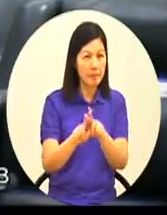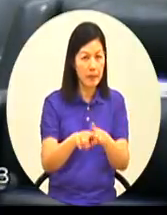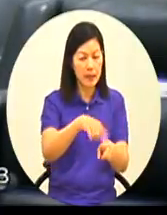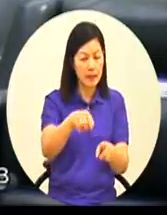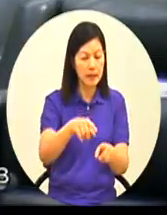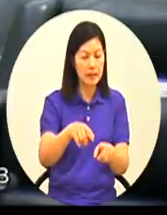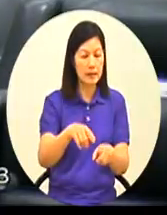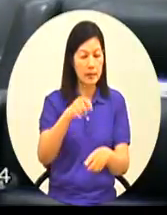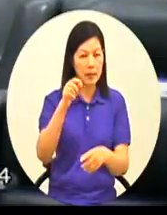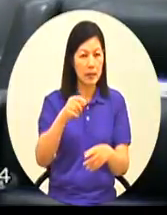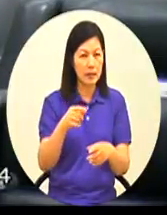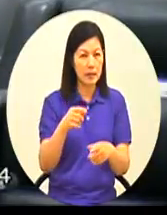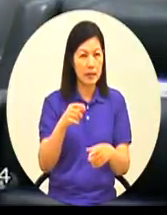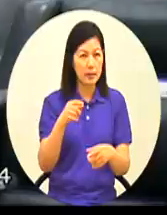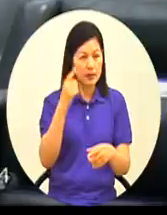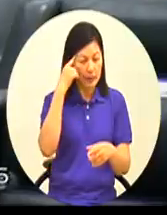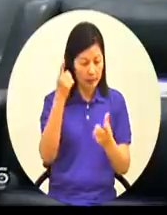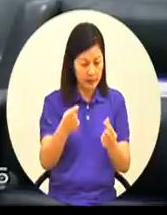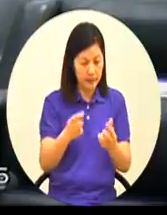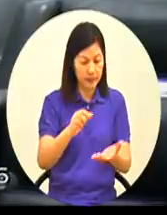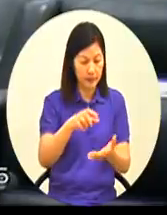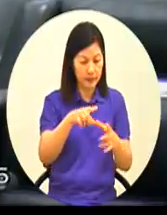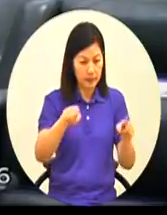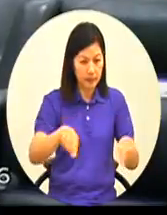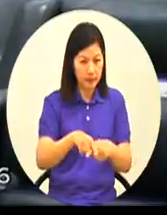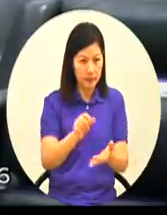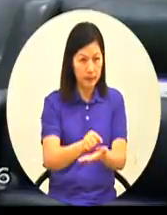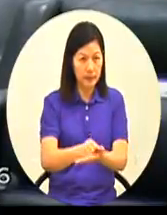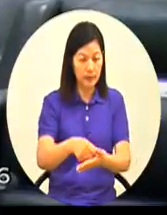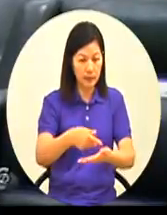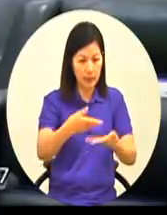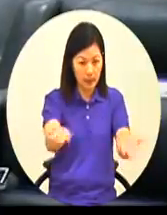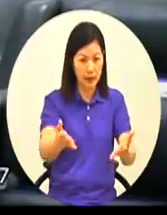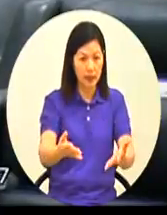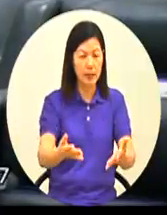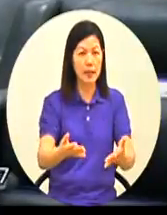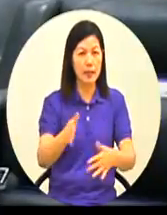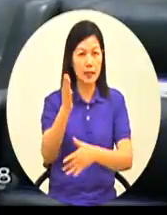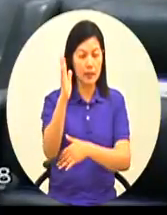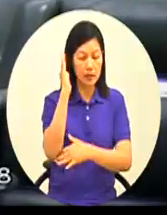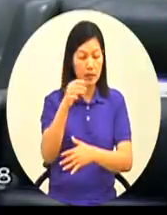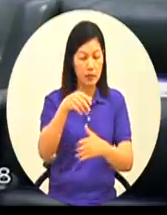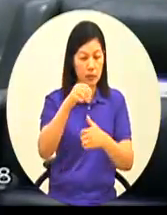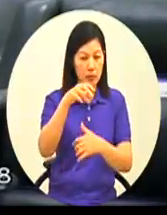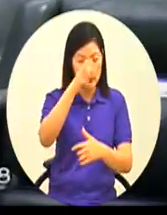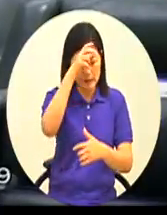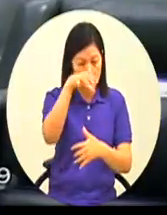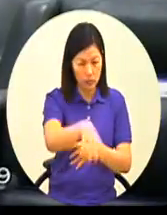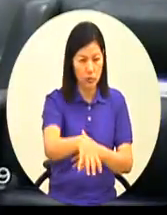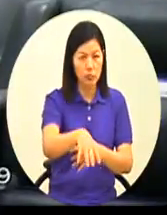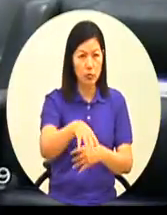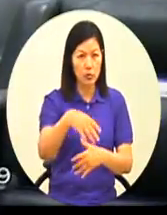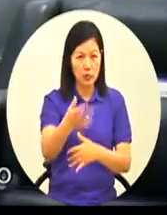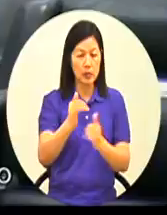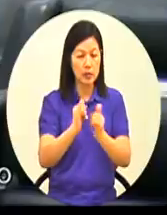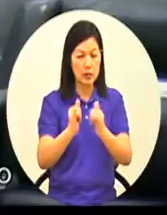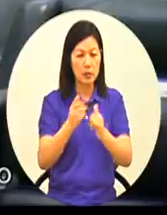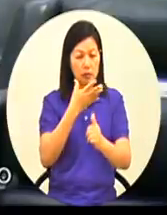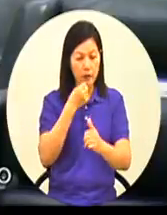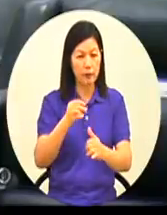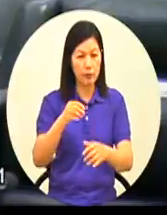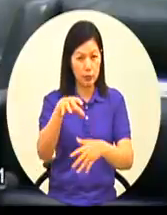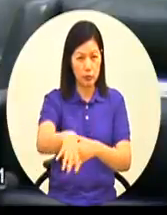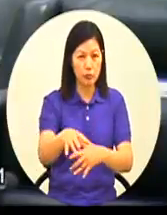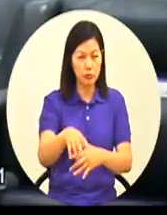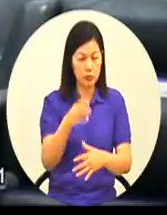嘛， 是不是能够同意他的资料可以给相关的单位，比如说警政单位，比如说社福机构来做